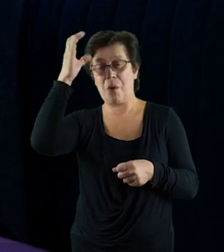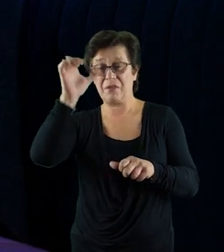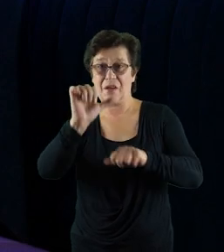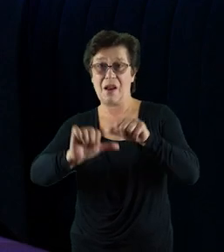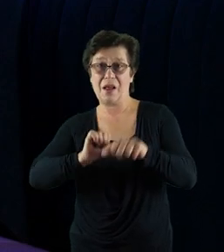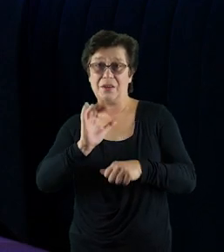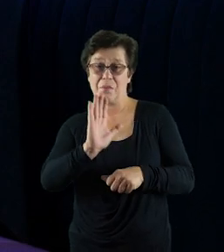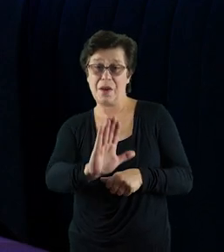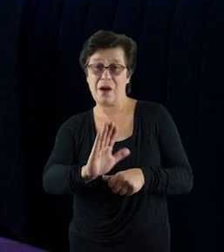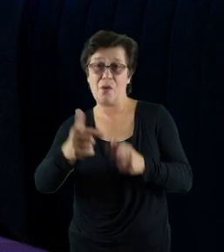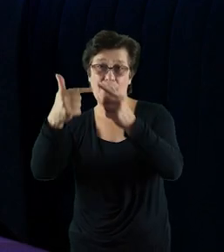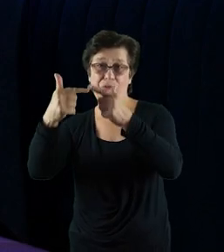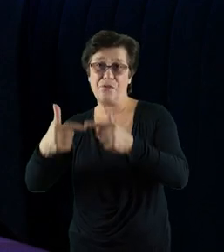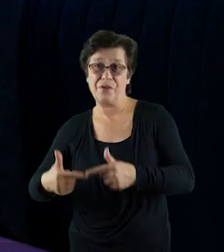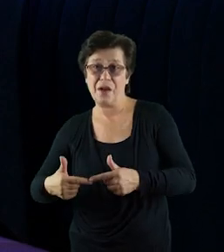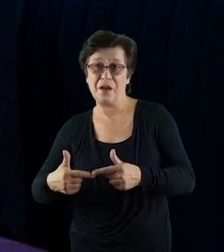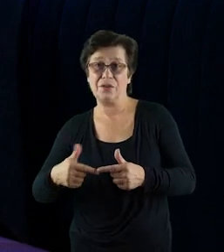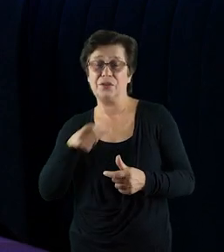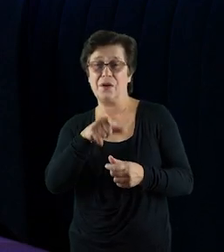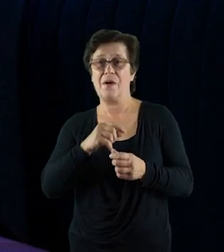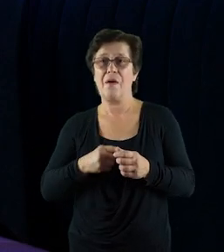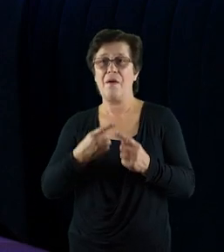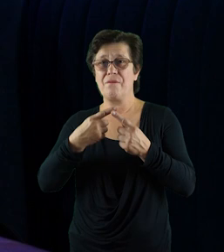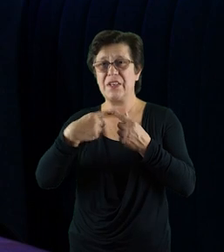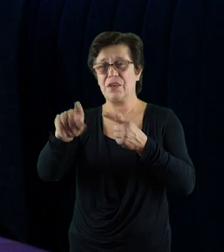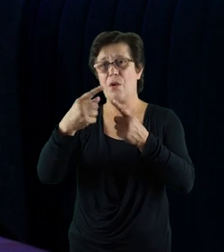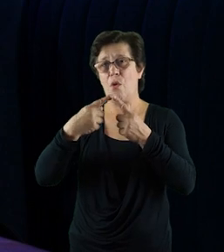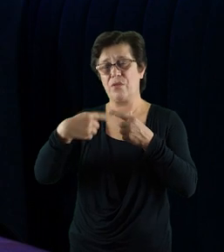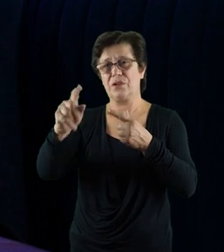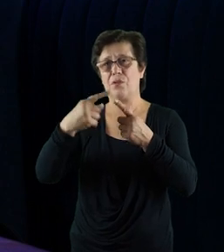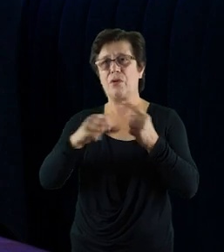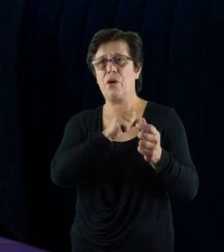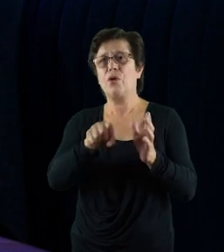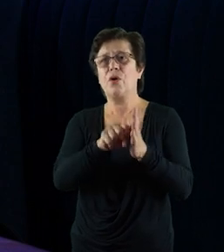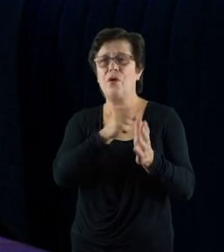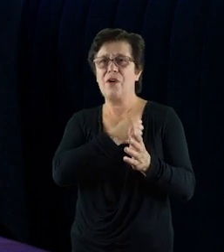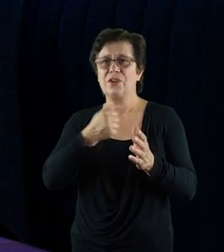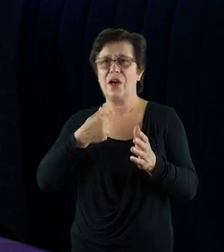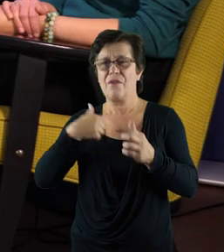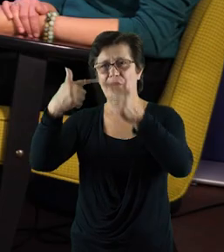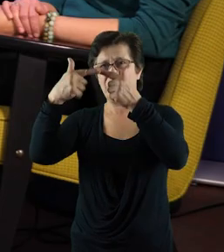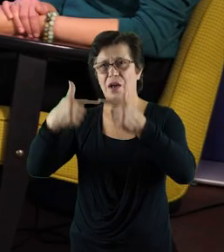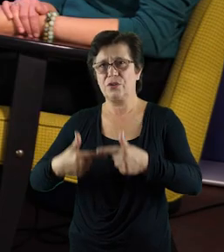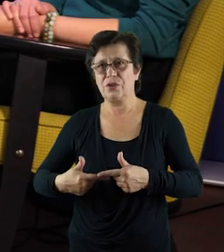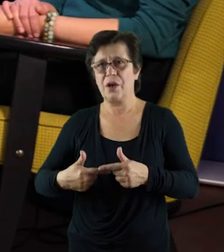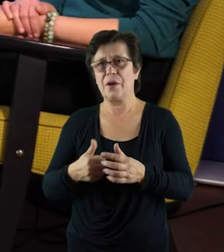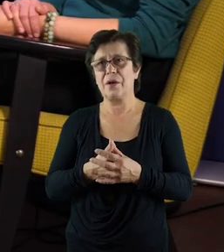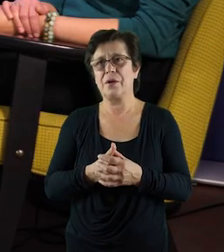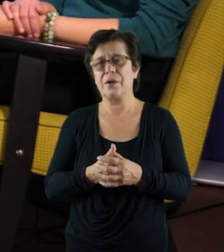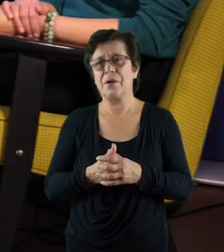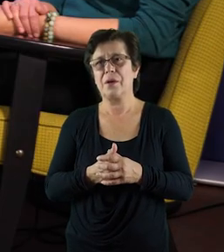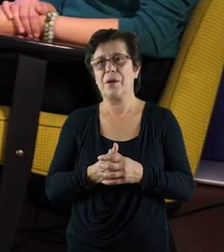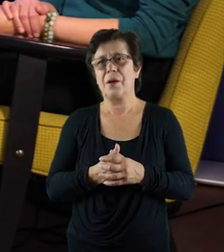wiersz, natomiast on im przesyłał jeszcze wiersze i tam była jakaś taka rubryka poczty literackiej,